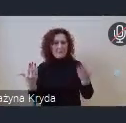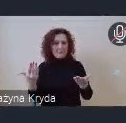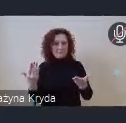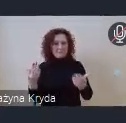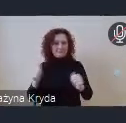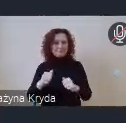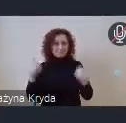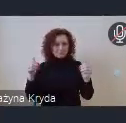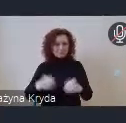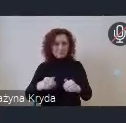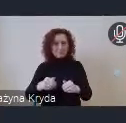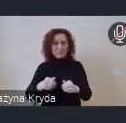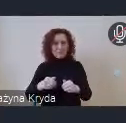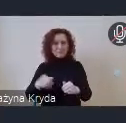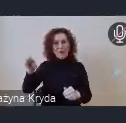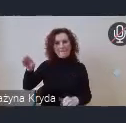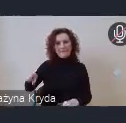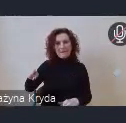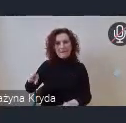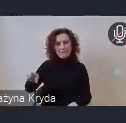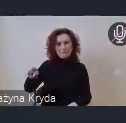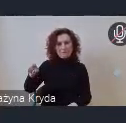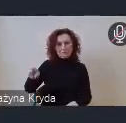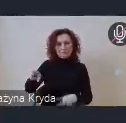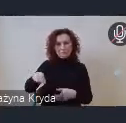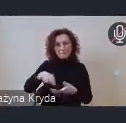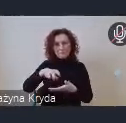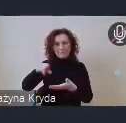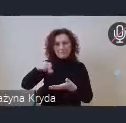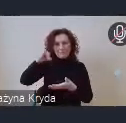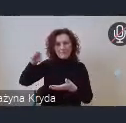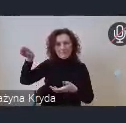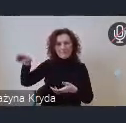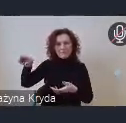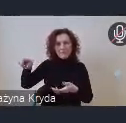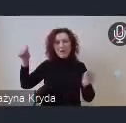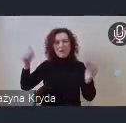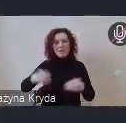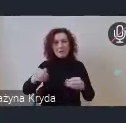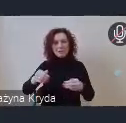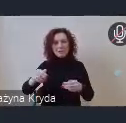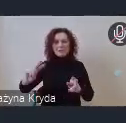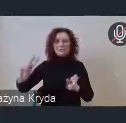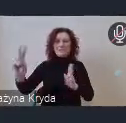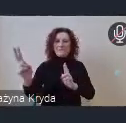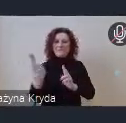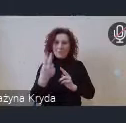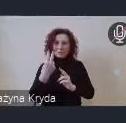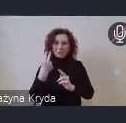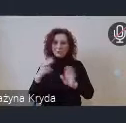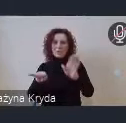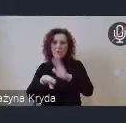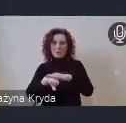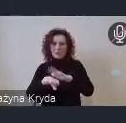trzymając się prawą ręką w górę i można tymi samymi schodami zejść w dół również trzymając się prawą ręką poręcz poręcze